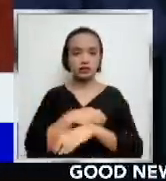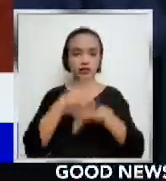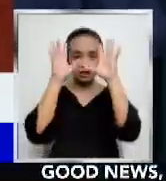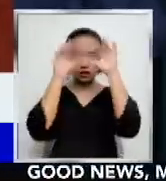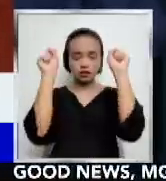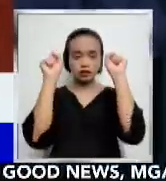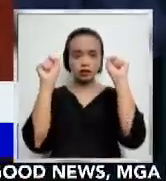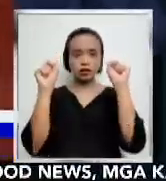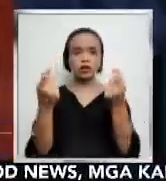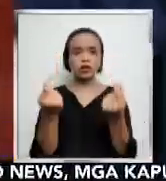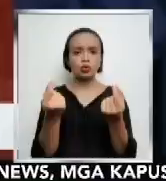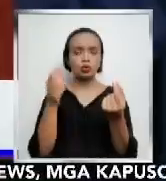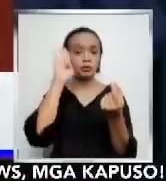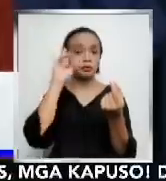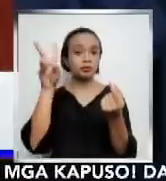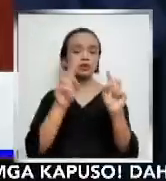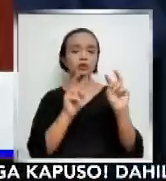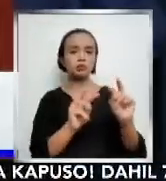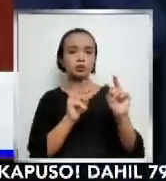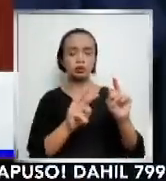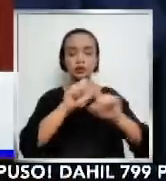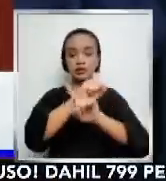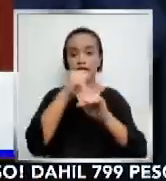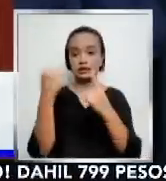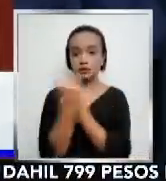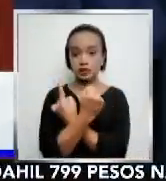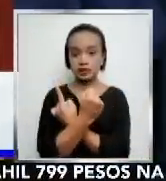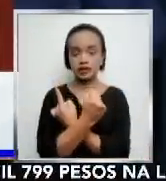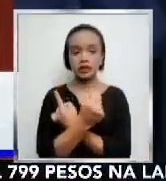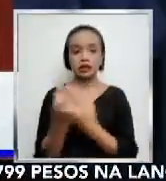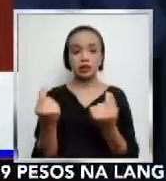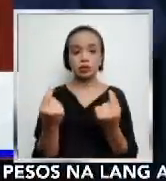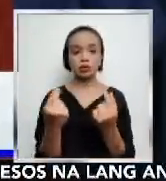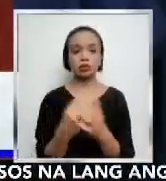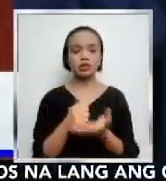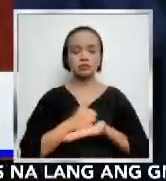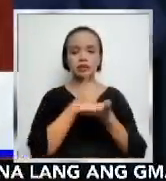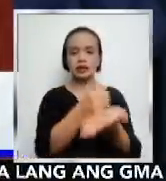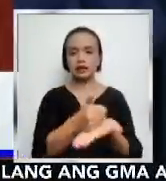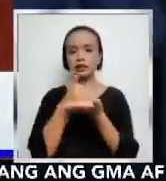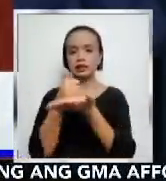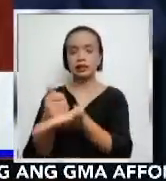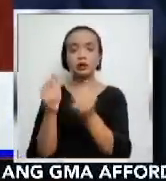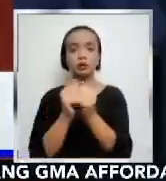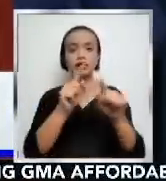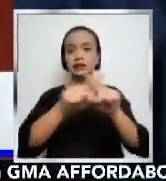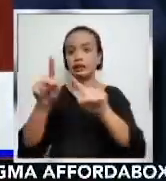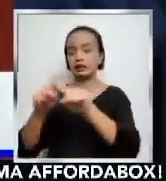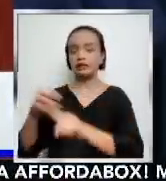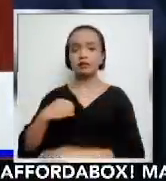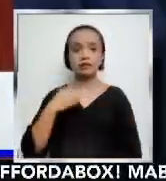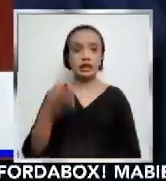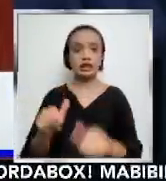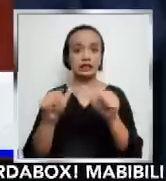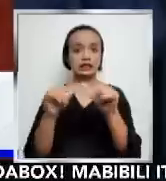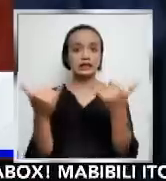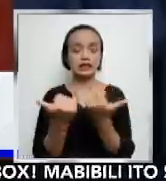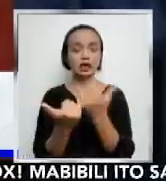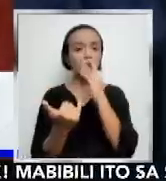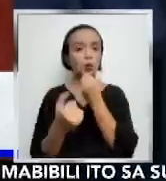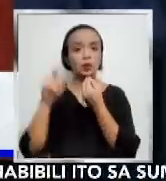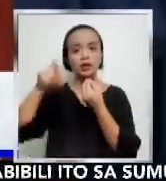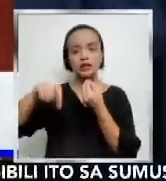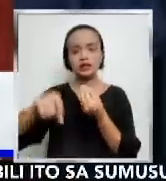para patuloy na i-monitor ang sitwasyon at magdaos ng mga pulong kasama ang iba't ibang mga opisyal ng ahensyang kinakailangan magbigay ng agarang